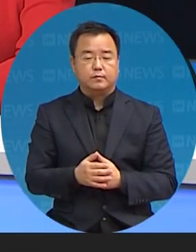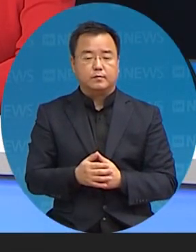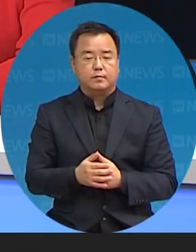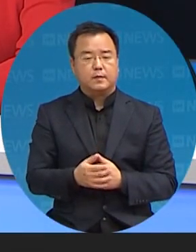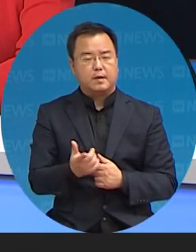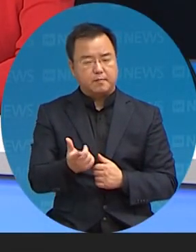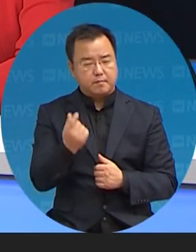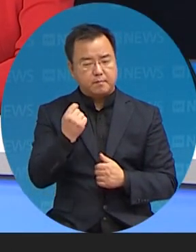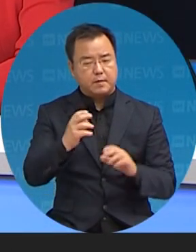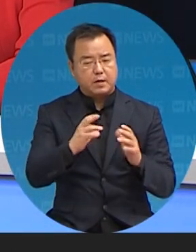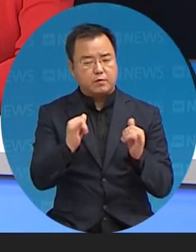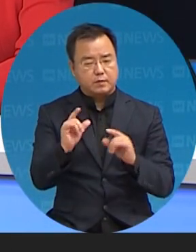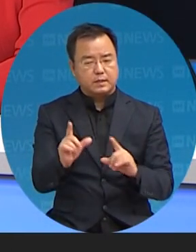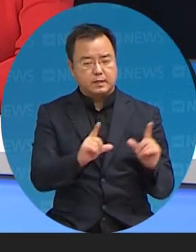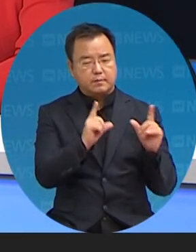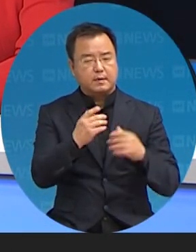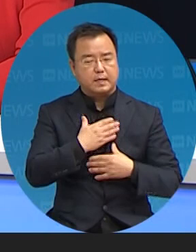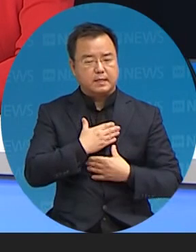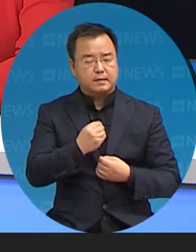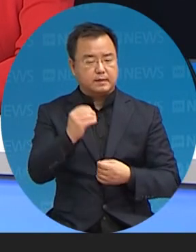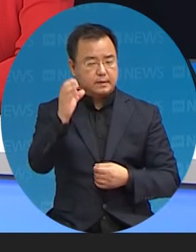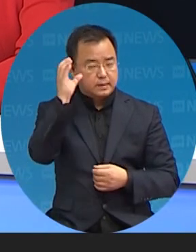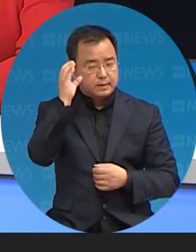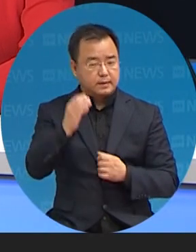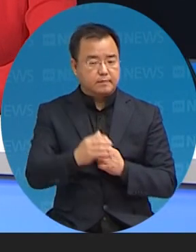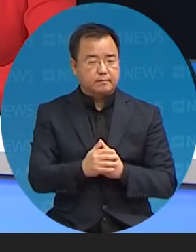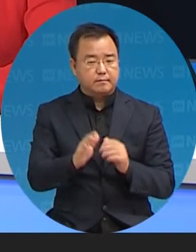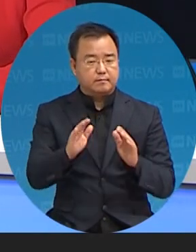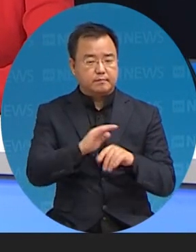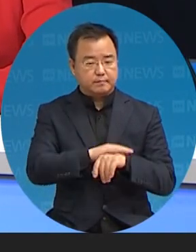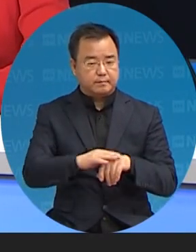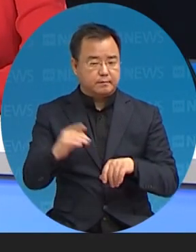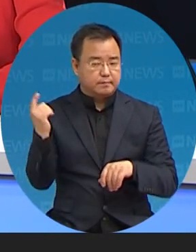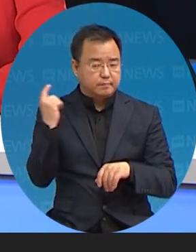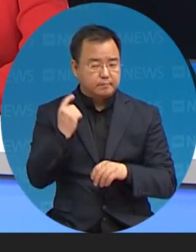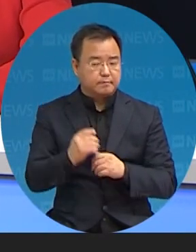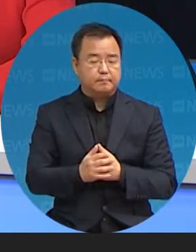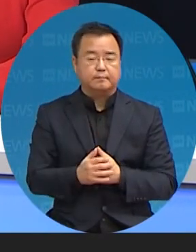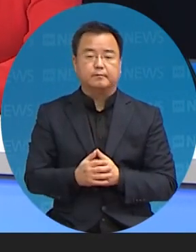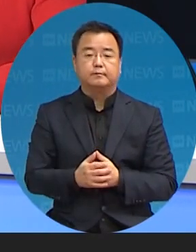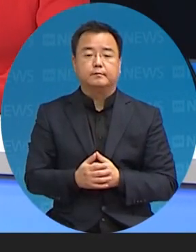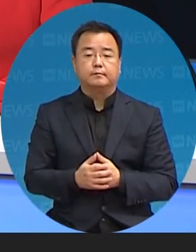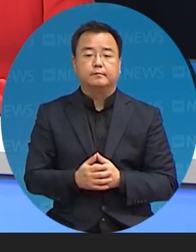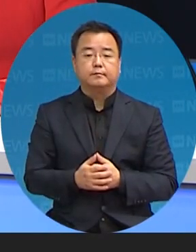하루빨리 민생 안정을 이룰 수 있기를 기대해 보겠습니다 오늘 에게 잘들었습니다 감사합니다